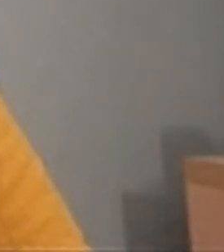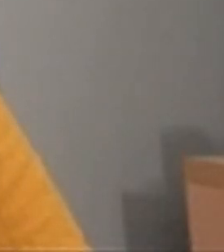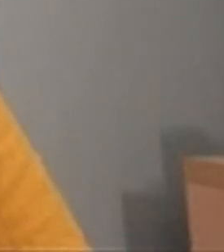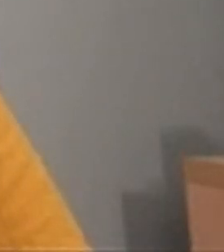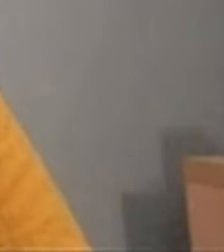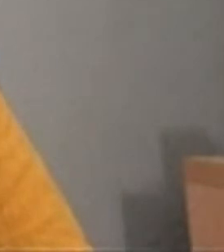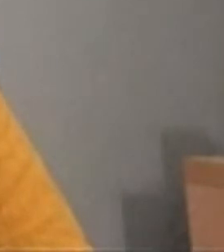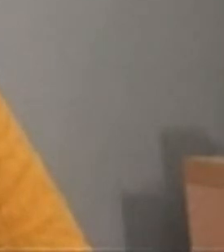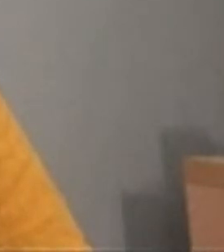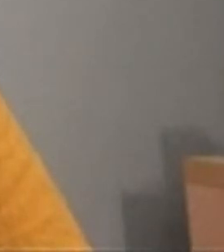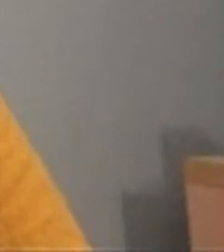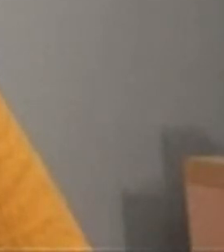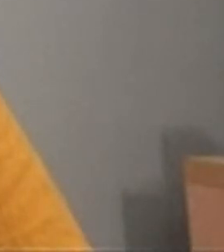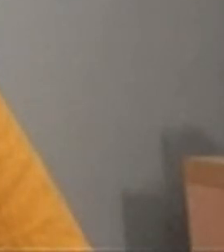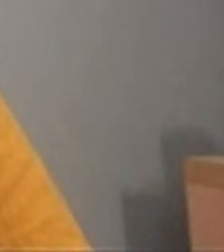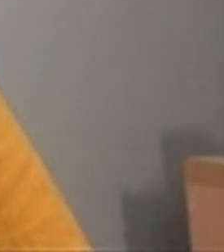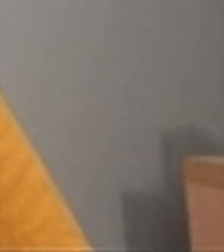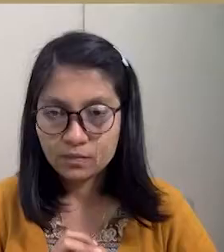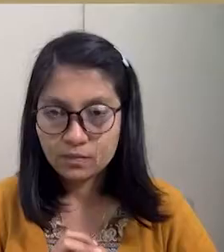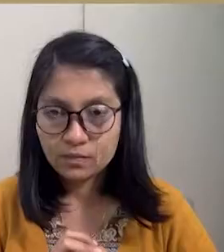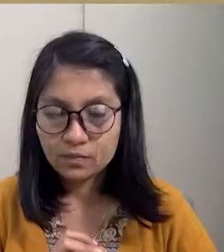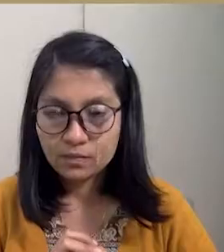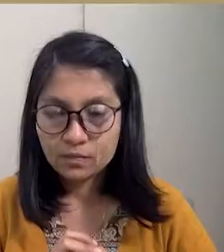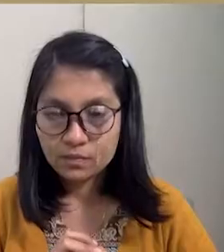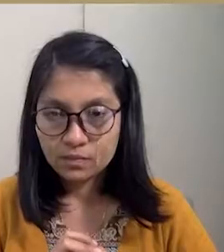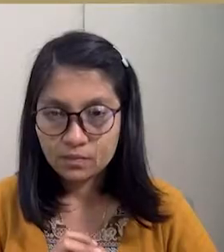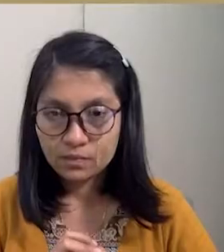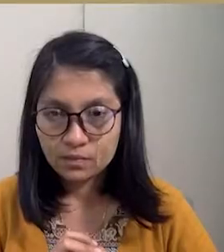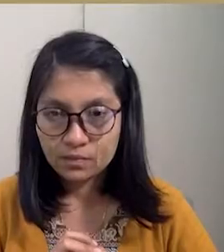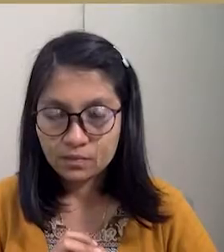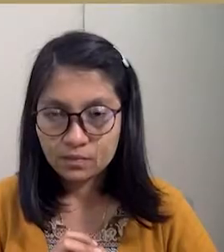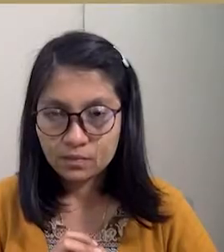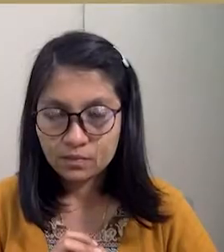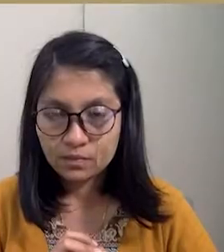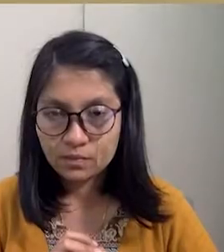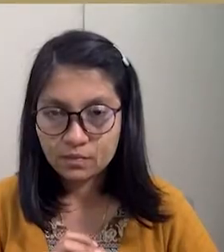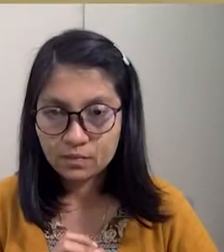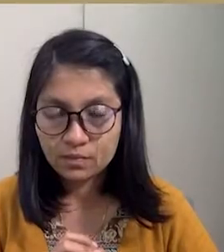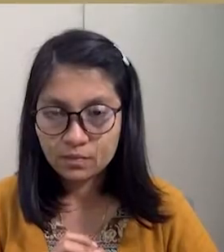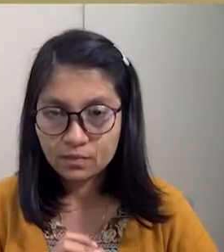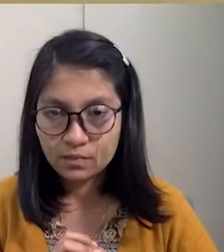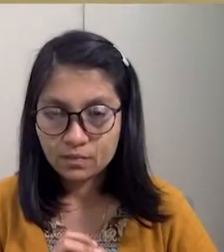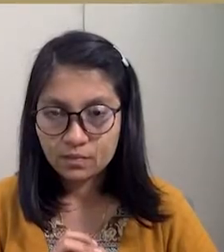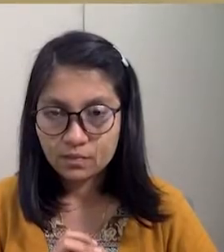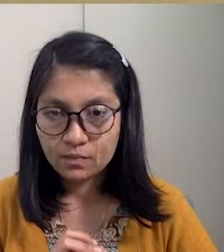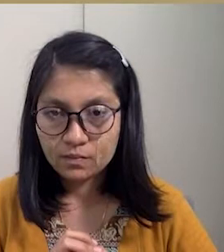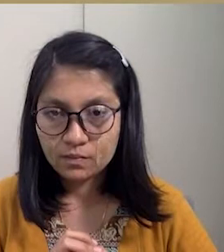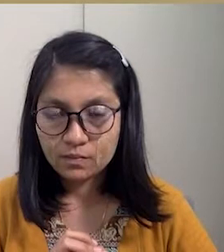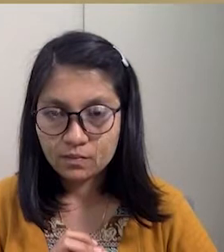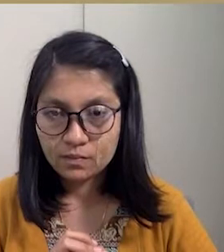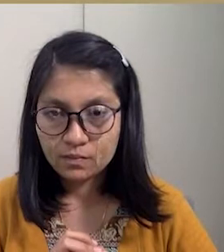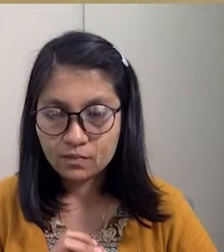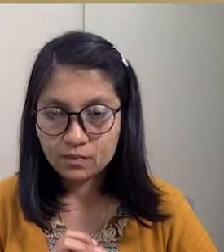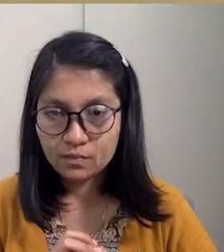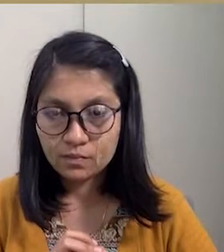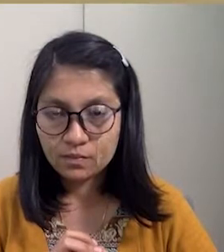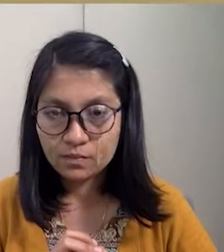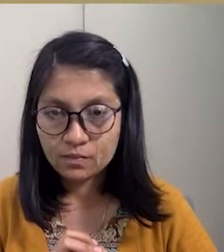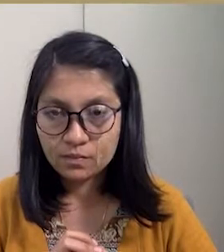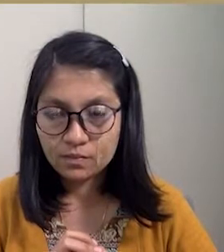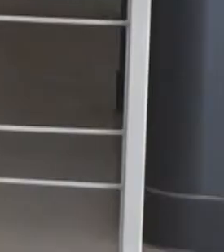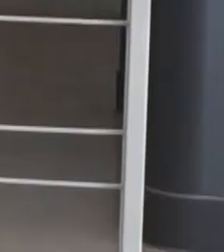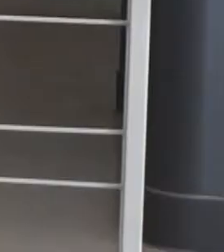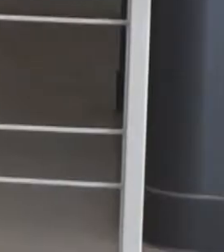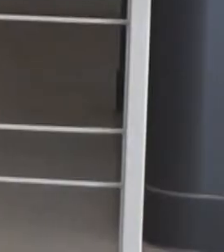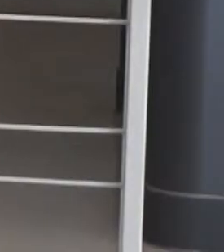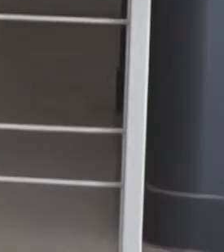တို့ရှိလို့ဆက်တူလာပြီးတော့ဒီအကျိုးအကြောင်းနဲ့ပတ်သက်ပြီးတော့မေးတာလည်းရှိပါတယ်အဲ့တော့သူတို့ဘက်ကနေတကယ်လို့လွတ်ပေးရမယ်ဆိုလို့ရှိရင်ရ